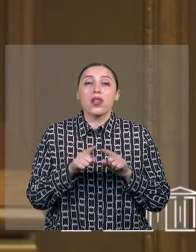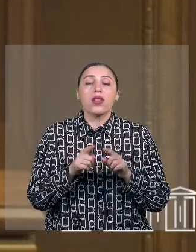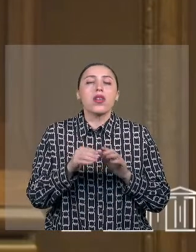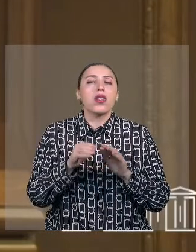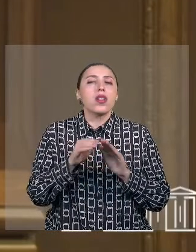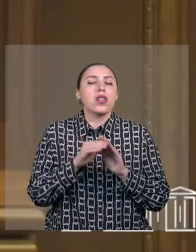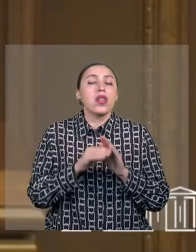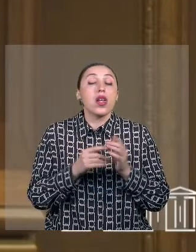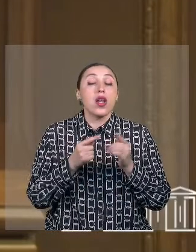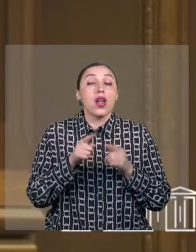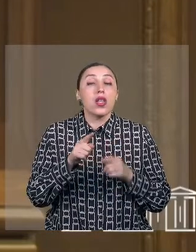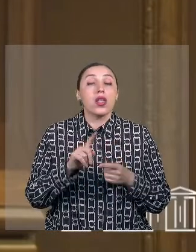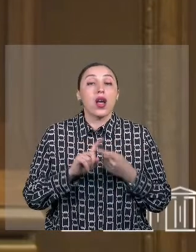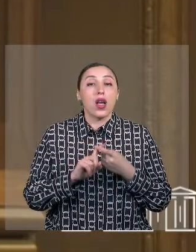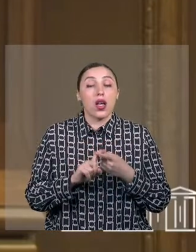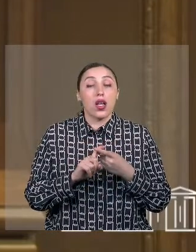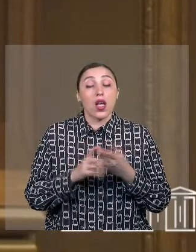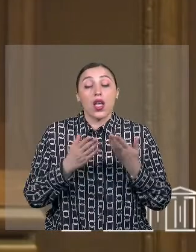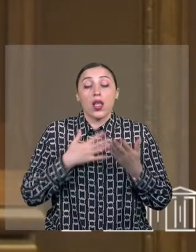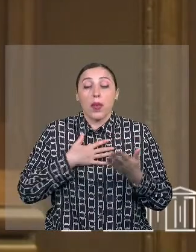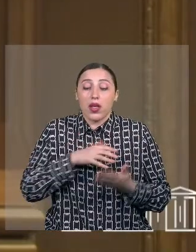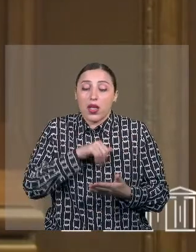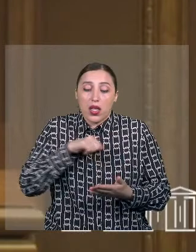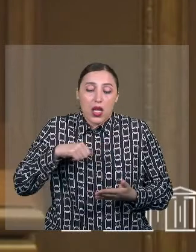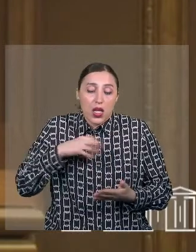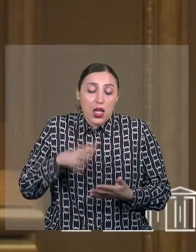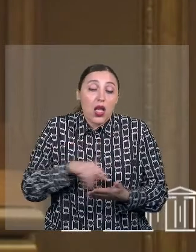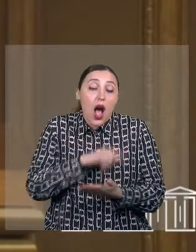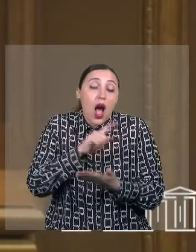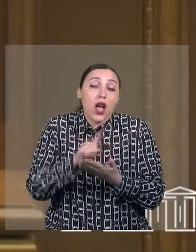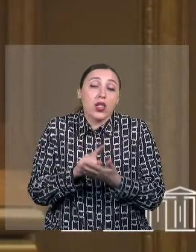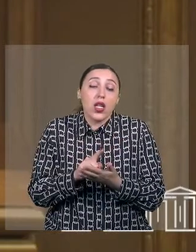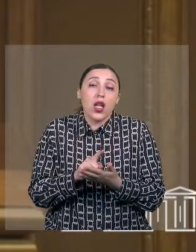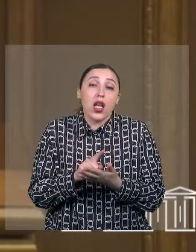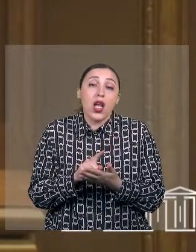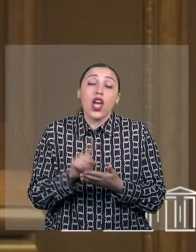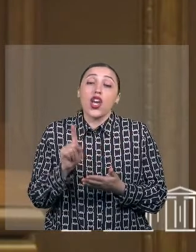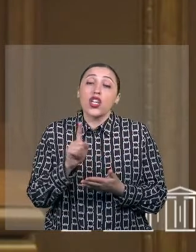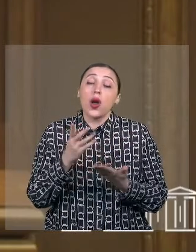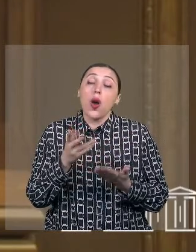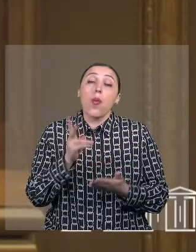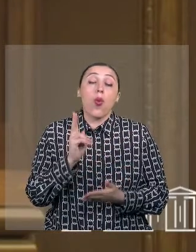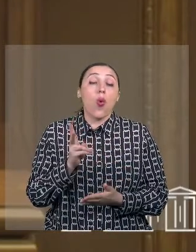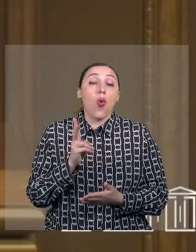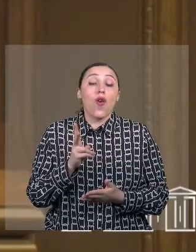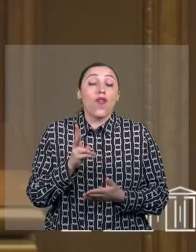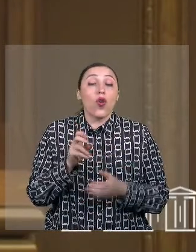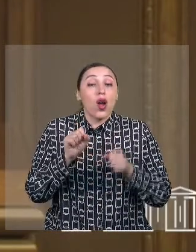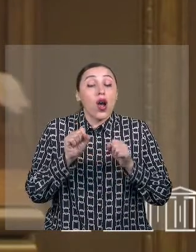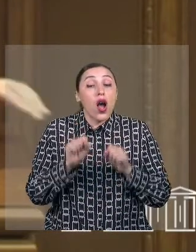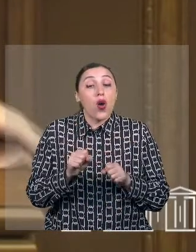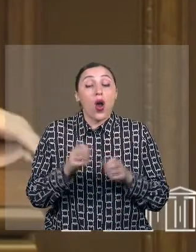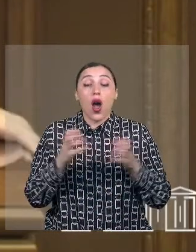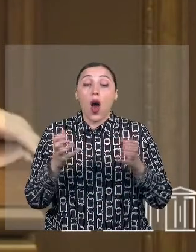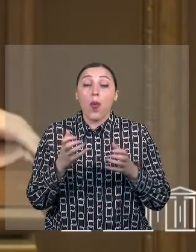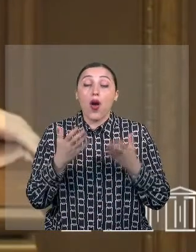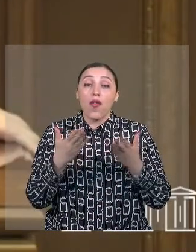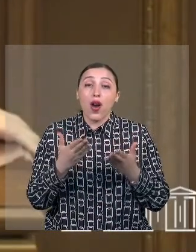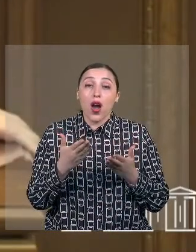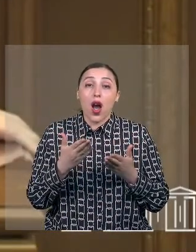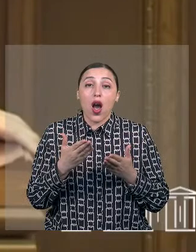առումով, եթե հարց տանք մենք, թե ինչն է կամ ով է, որ կարող է ապահովել կամ